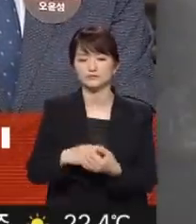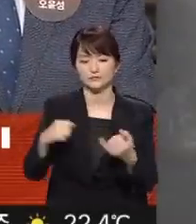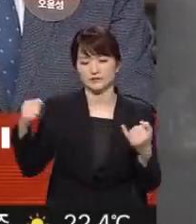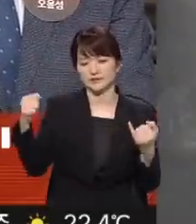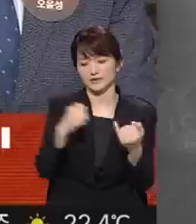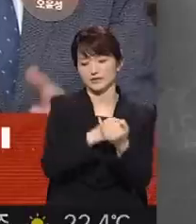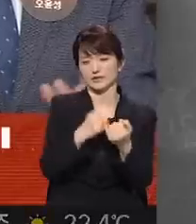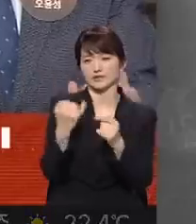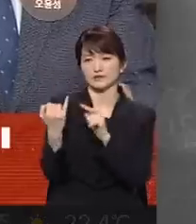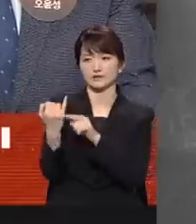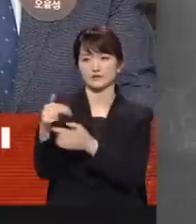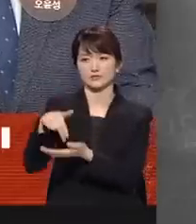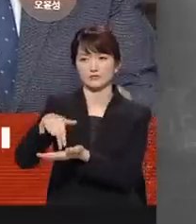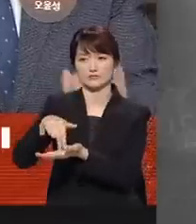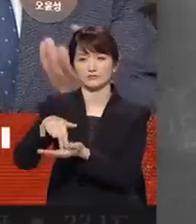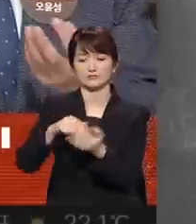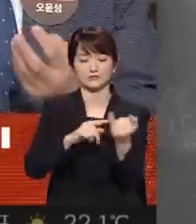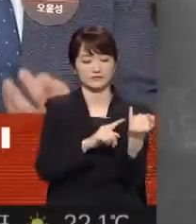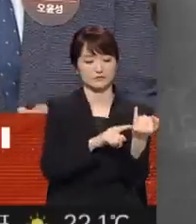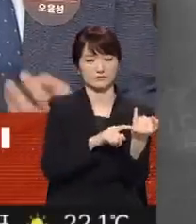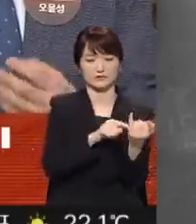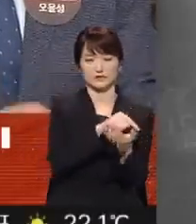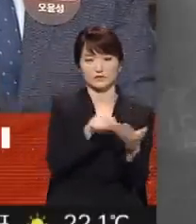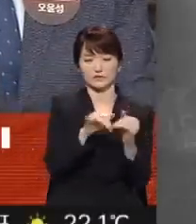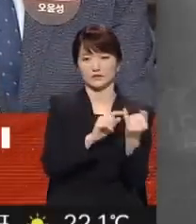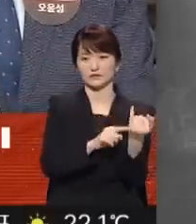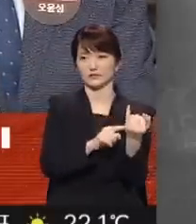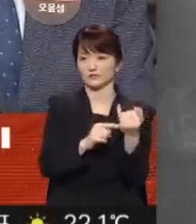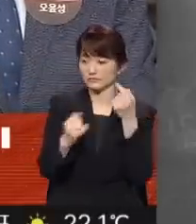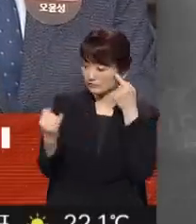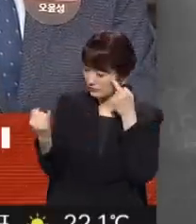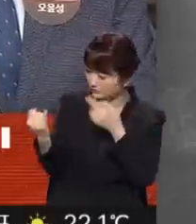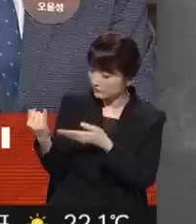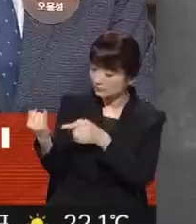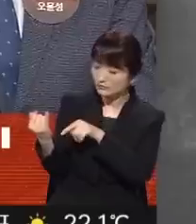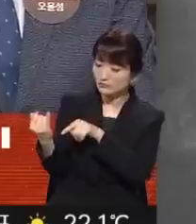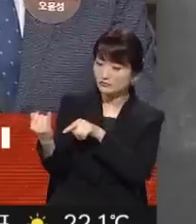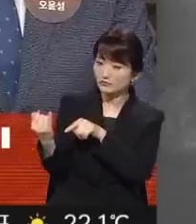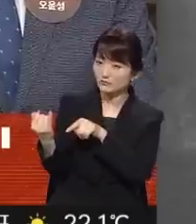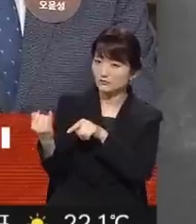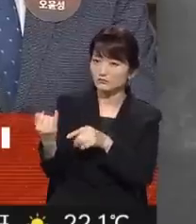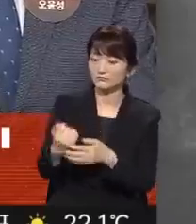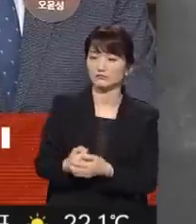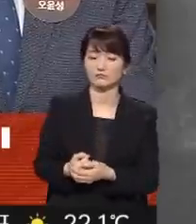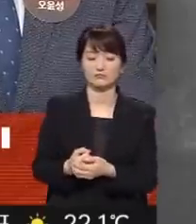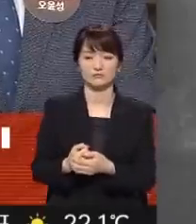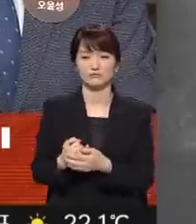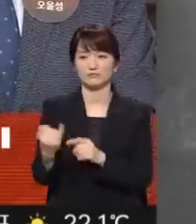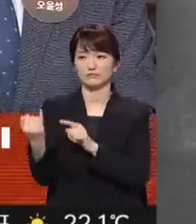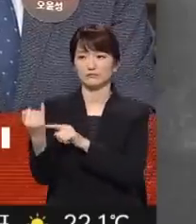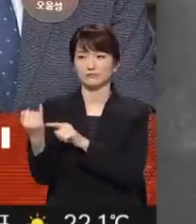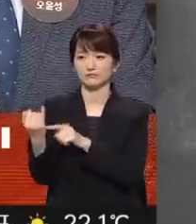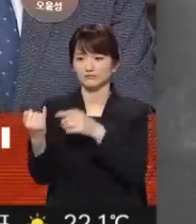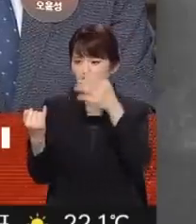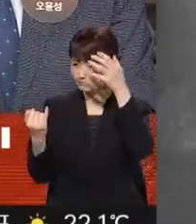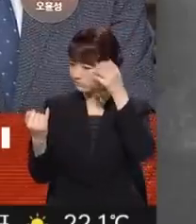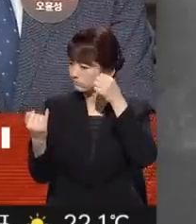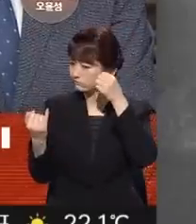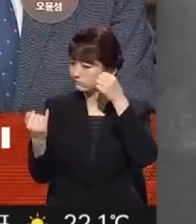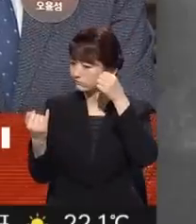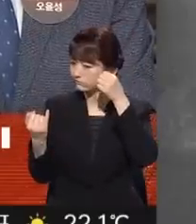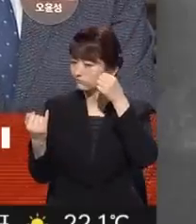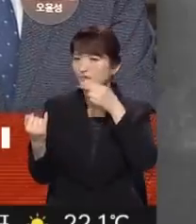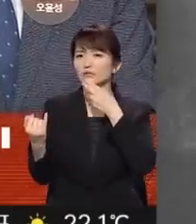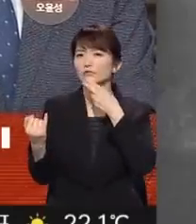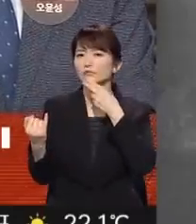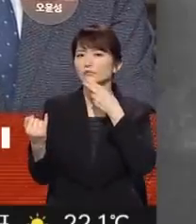입장에서 지금 사실 그 피해자가 저렇게 그 물어오는 그 상황에서 이 가해자 같은 경우는 기억이 안 난다, 생각이 안